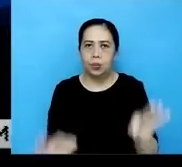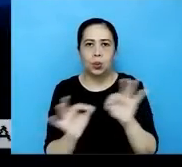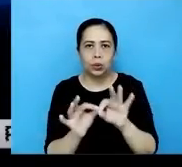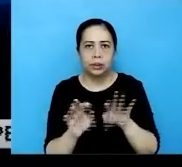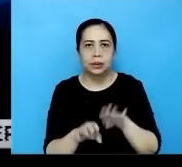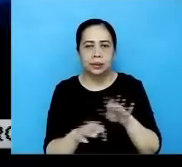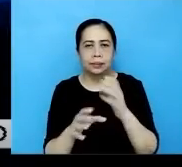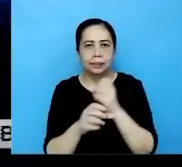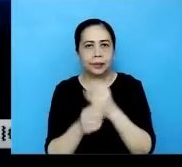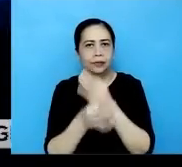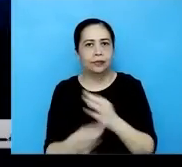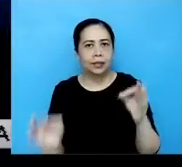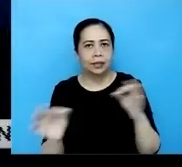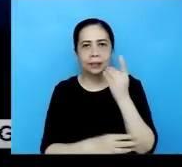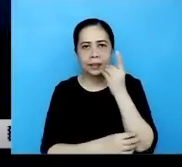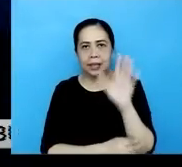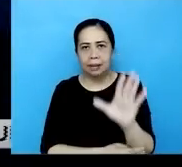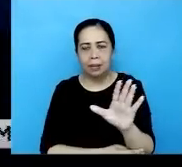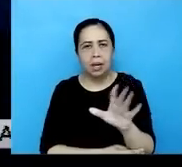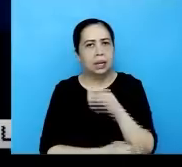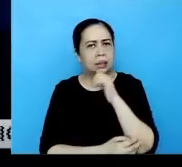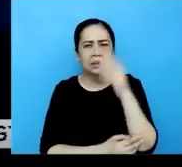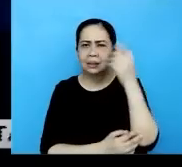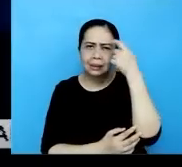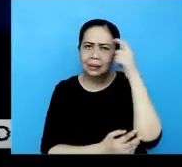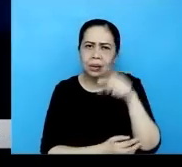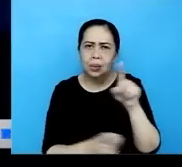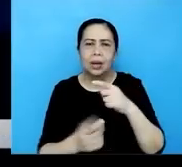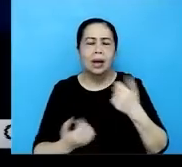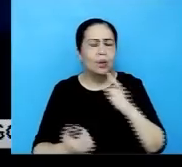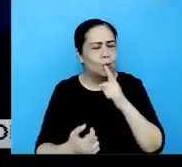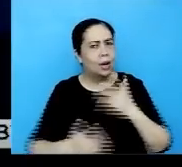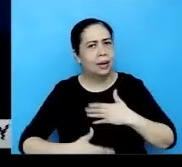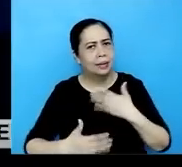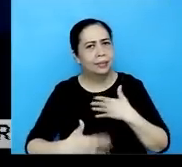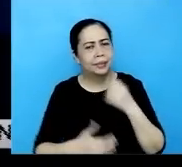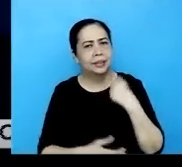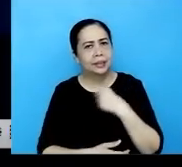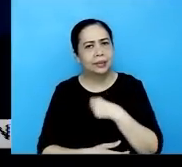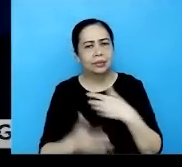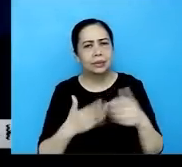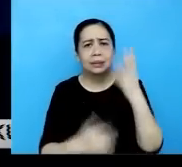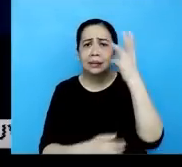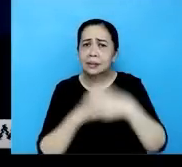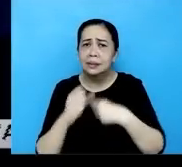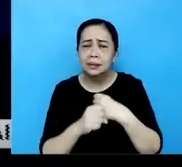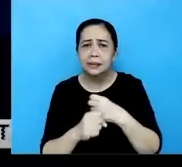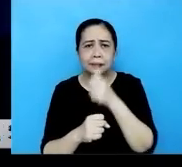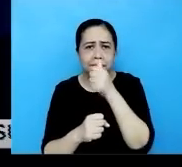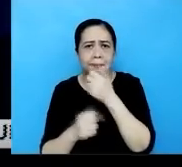ng kalayaan ni De Lima. Hindi raw niya lubos maisip ang saya ng dating senadora sa kabila ng 6 na taon niyang